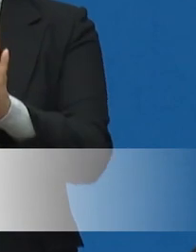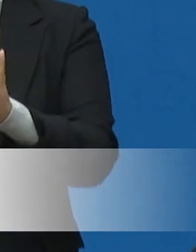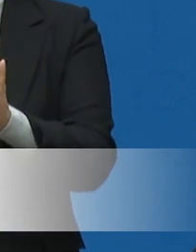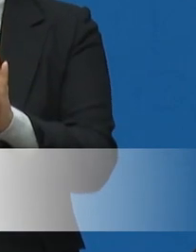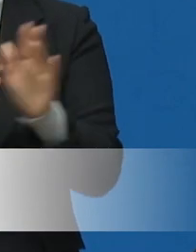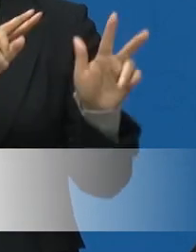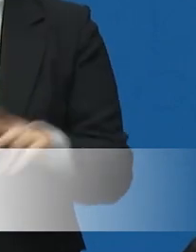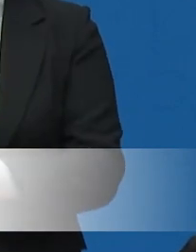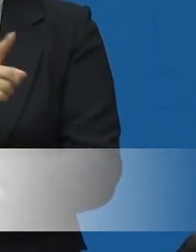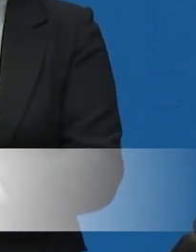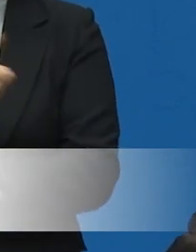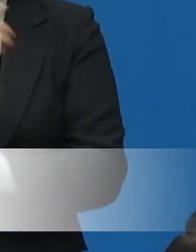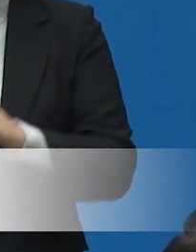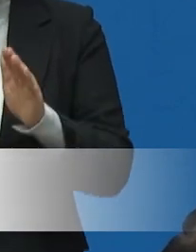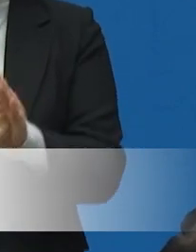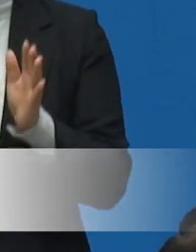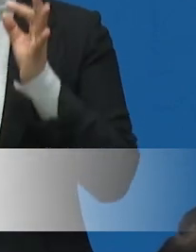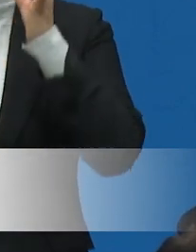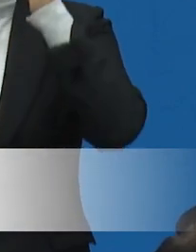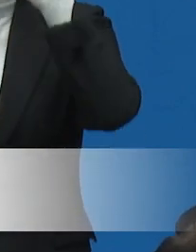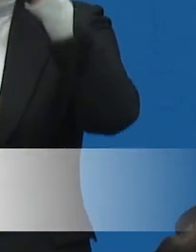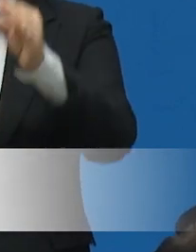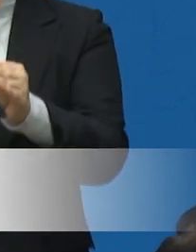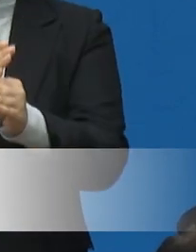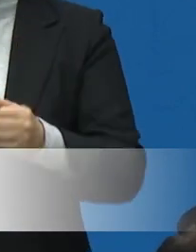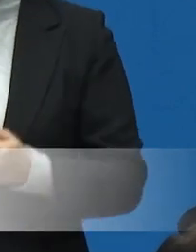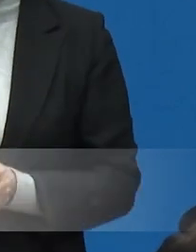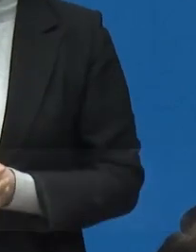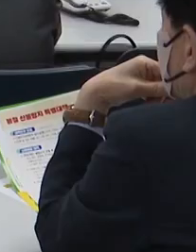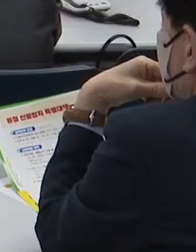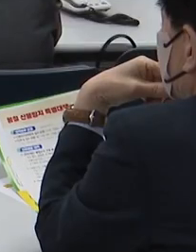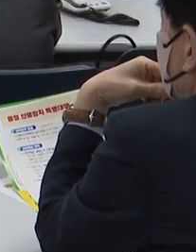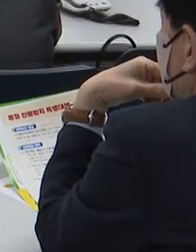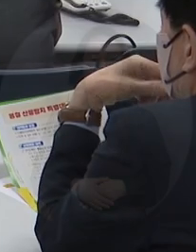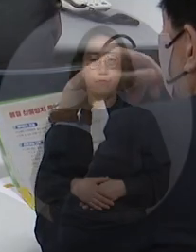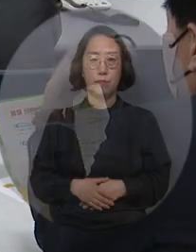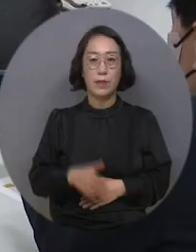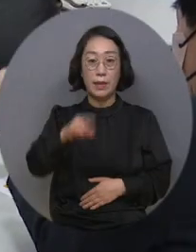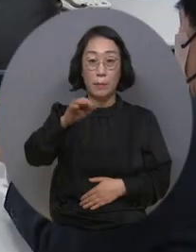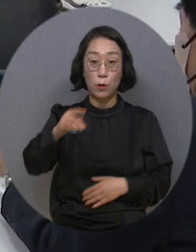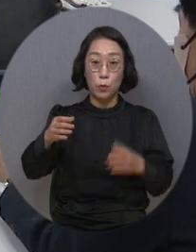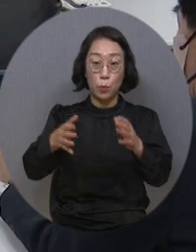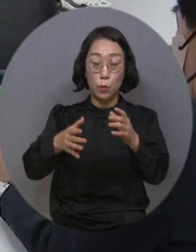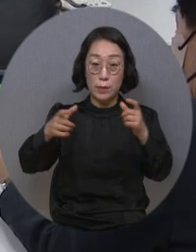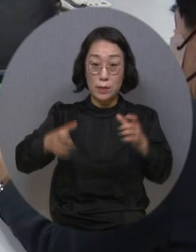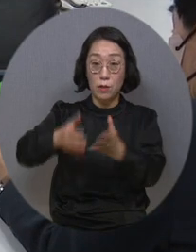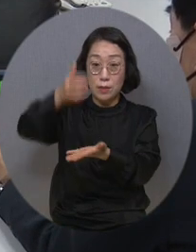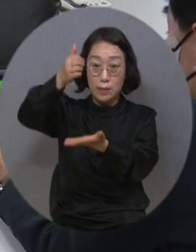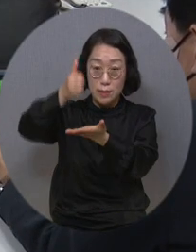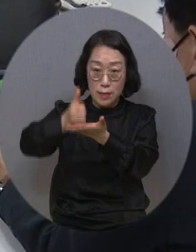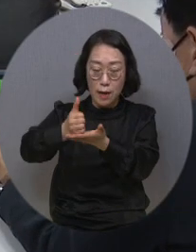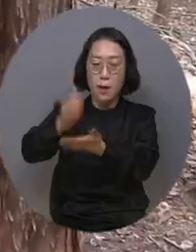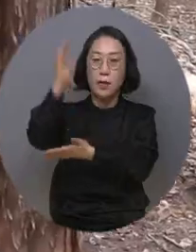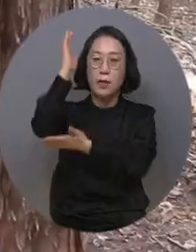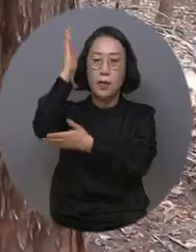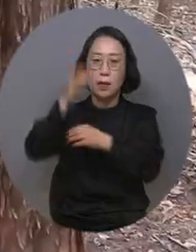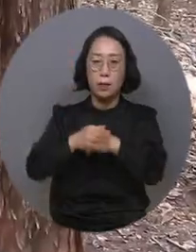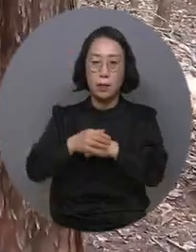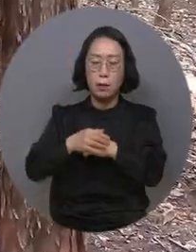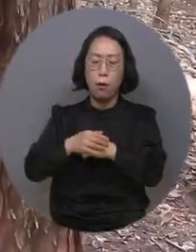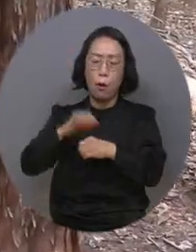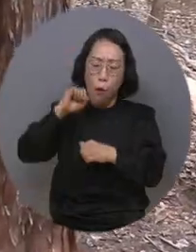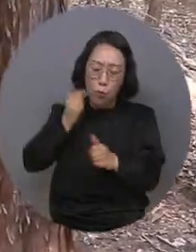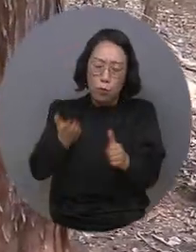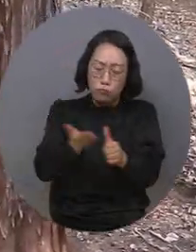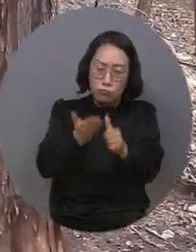조기 진화에 최선을 다하고 있습니다. 김영록 전남도지사는 담화문을 통해 어렵게